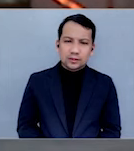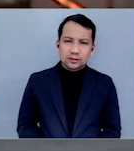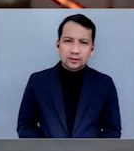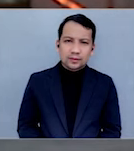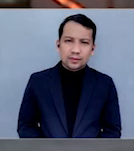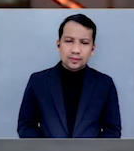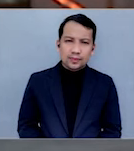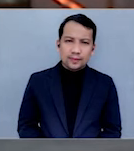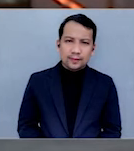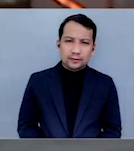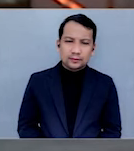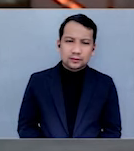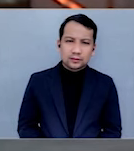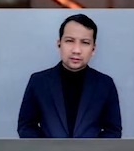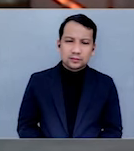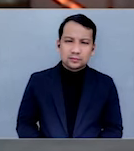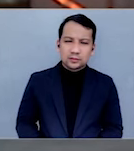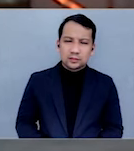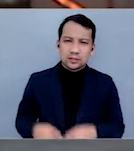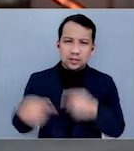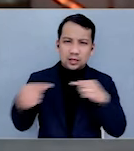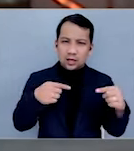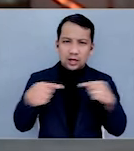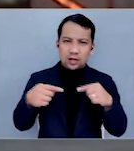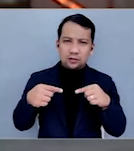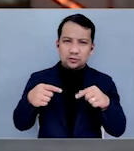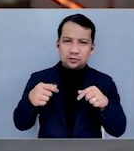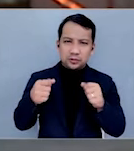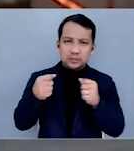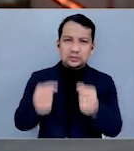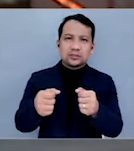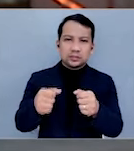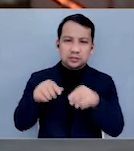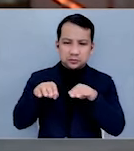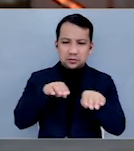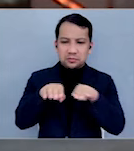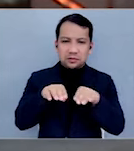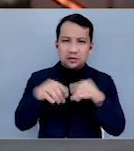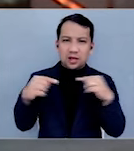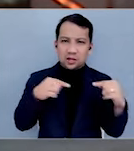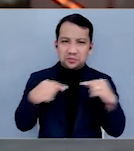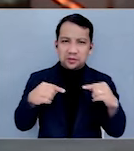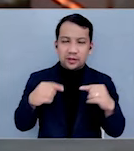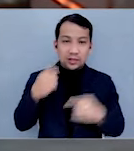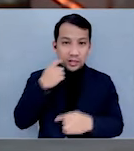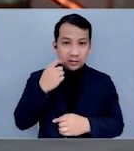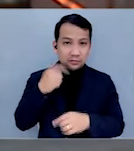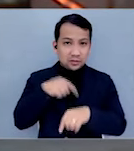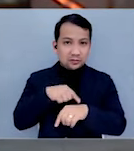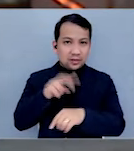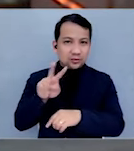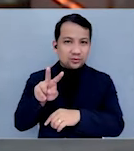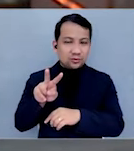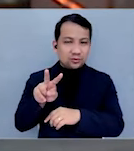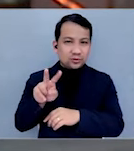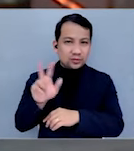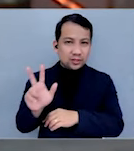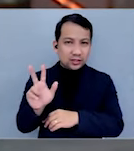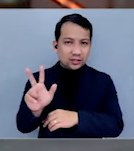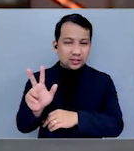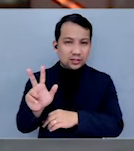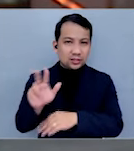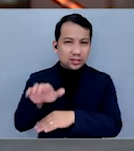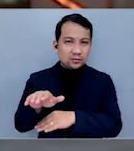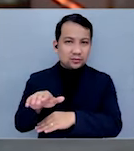Road rage daw, Jiggy, ang posibleng dahilan ng pamamaril sa isang motorista kaninang alas 2:30 ng hapon sa Ayala